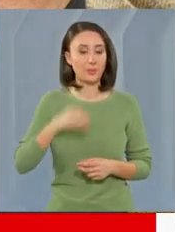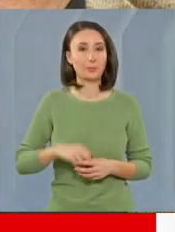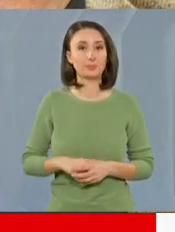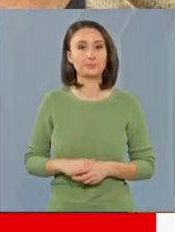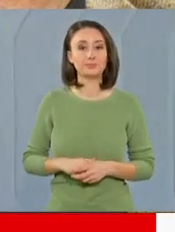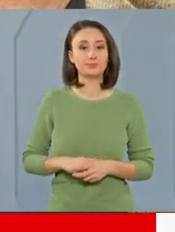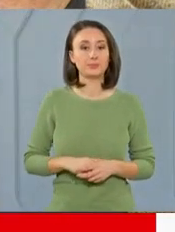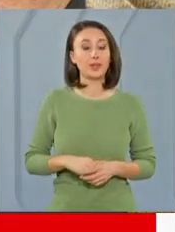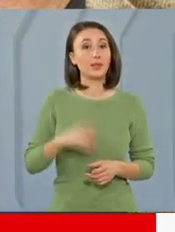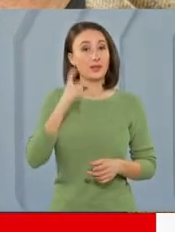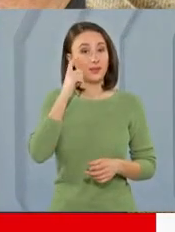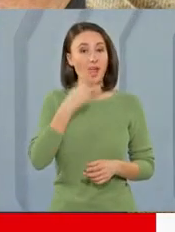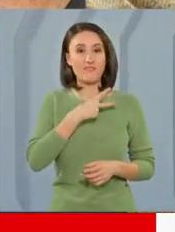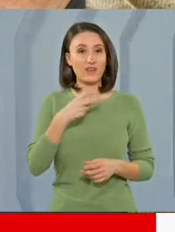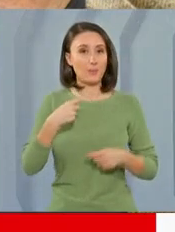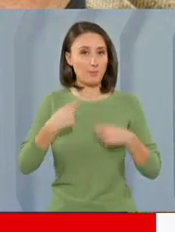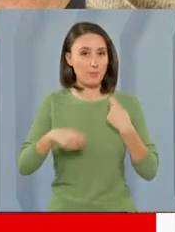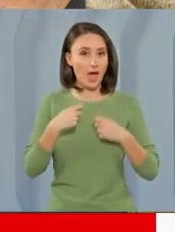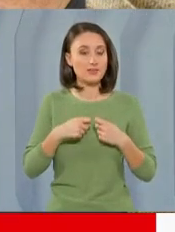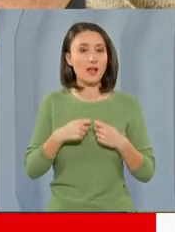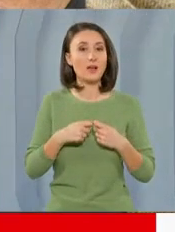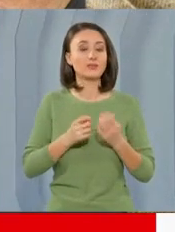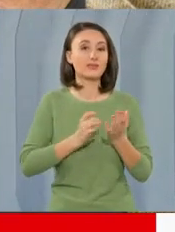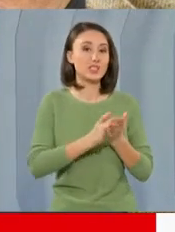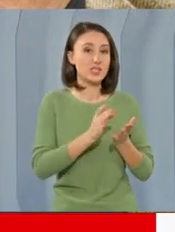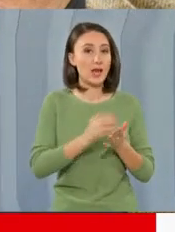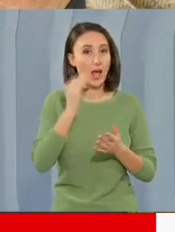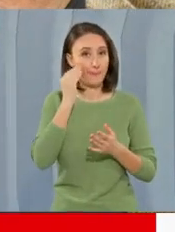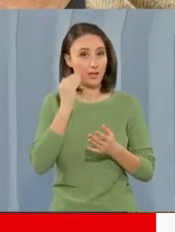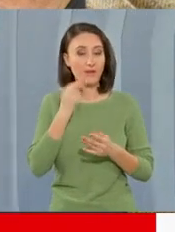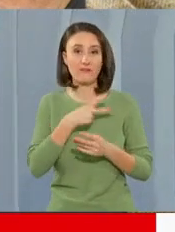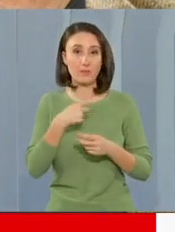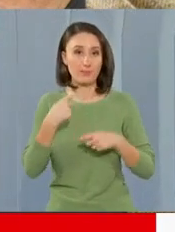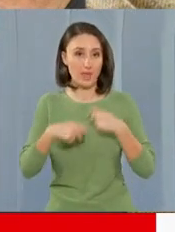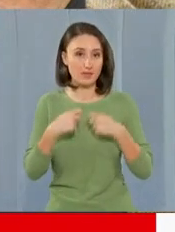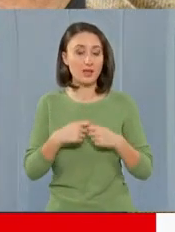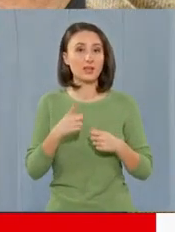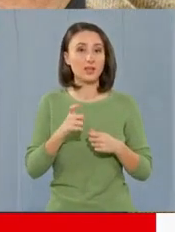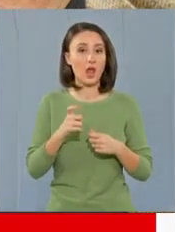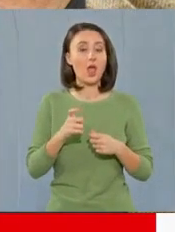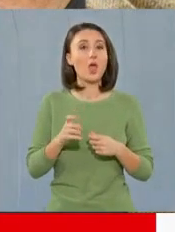moment că China, fără piața de desfacere din Statele Unite și fără piața de desfacere